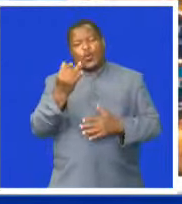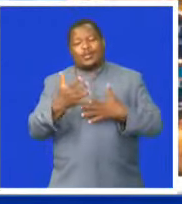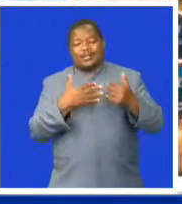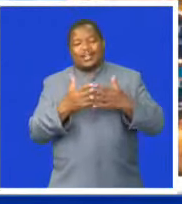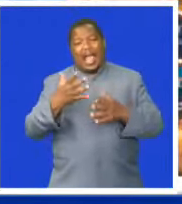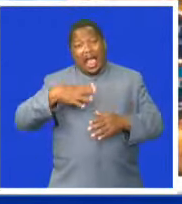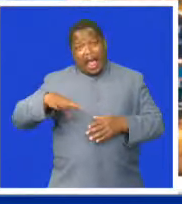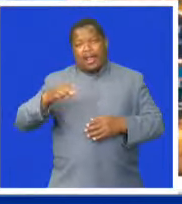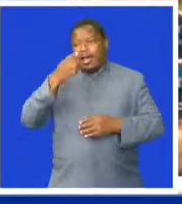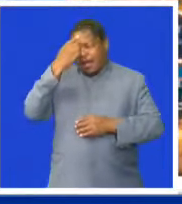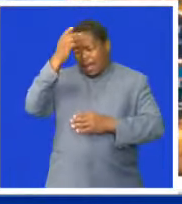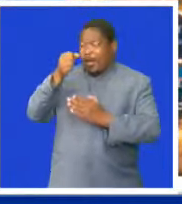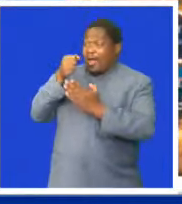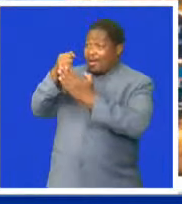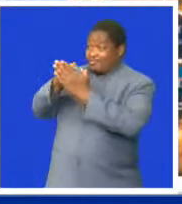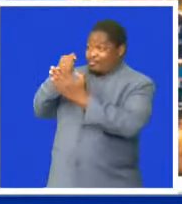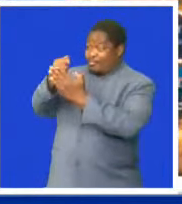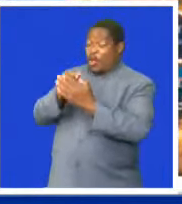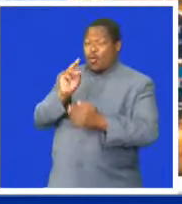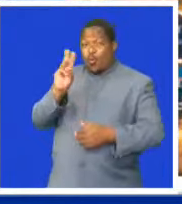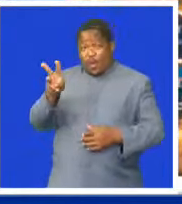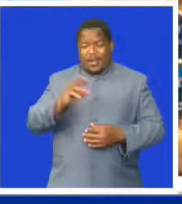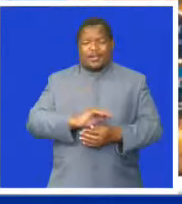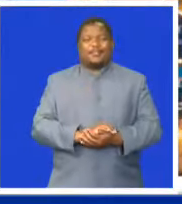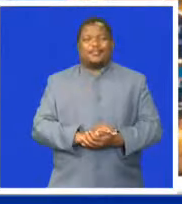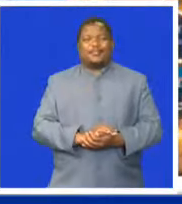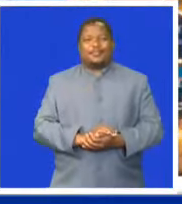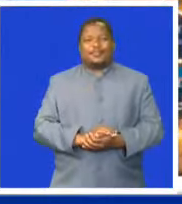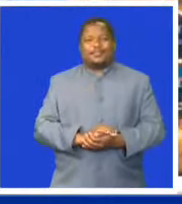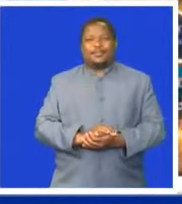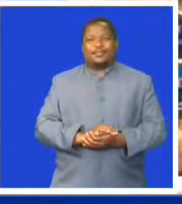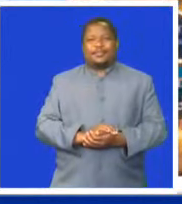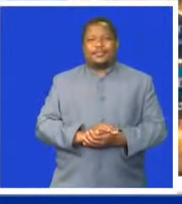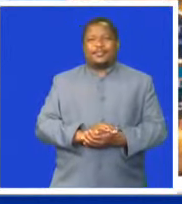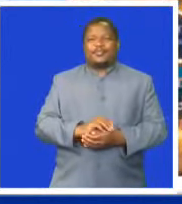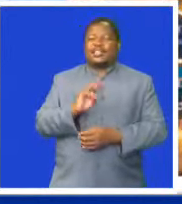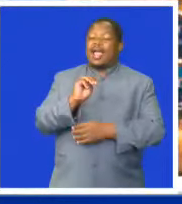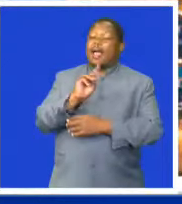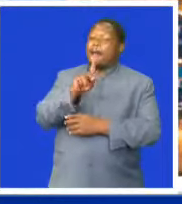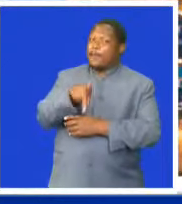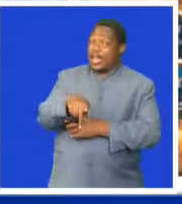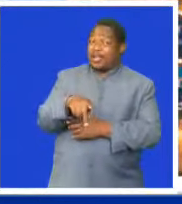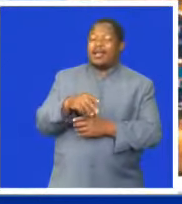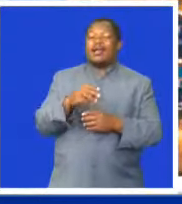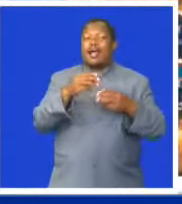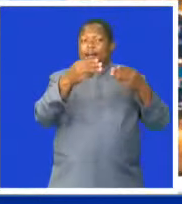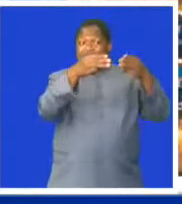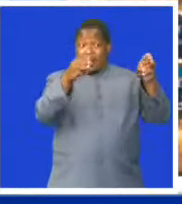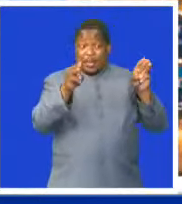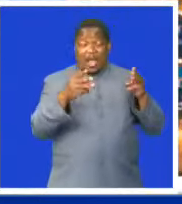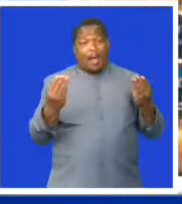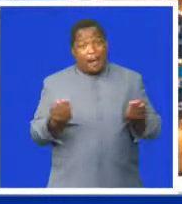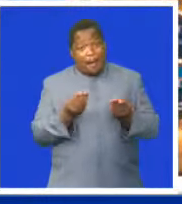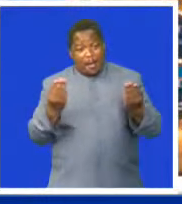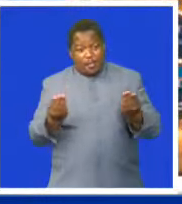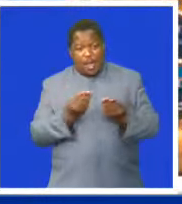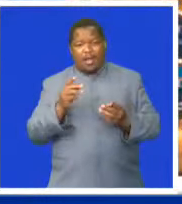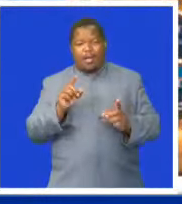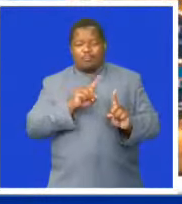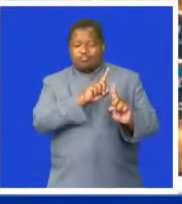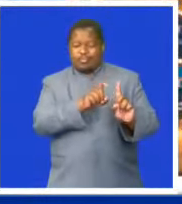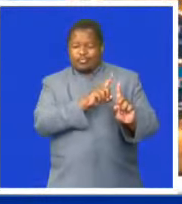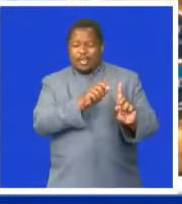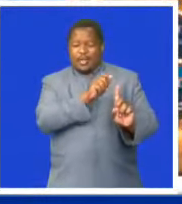Imalunga ePhalamende afuna kwathi endvuneni yeTemafa Neil Rickenbeck ukuthi kumiswe njani kusebenza kwetinkampani lebetakha iInternational Convention